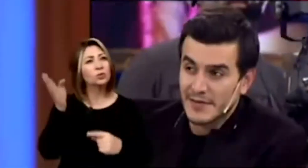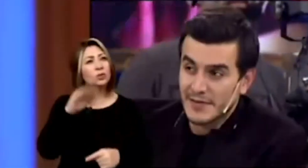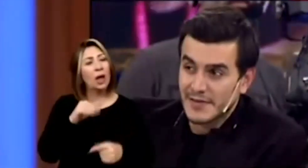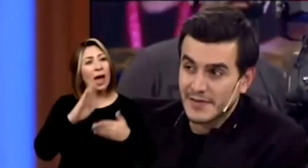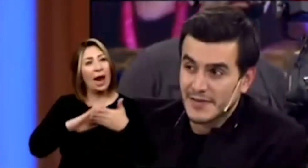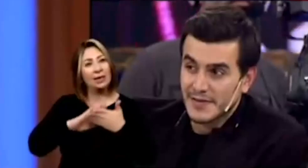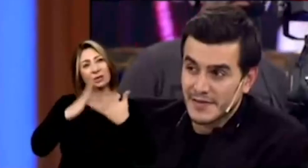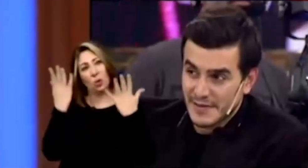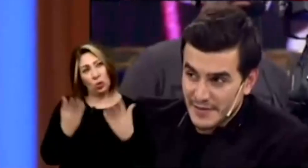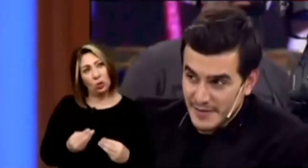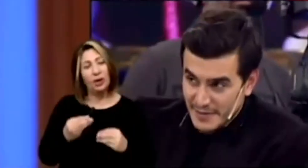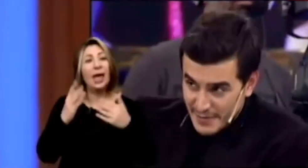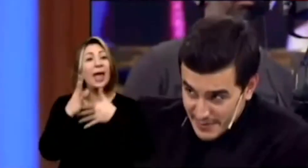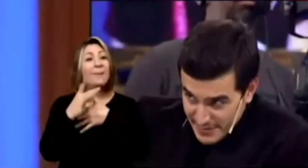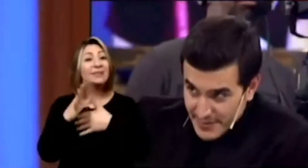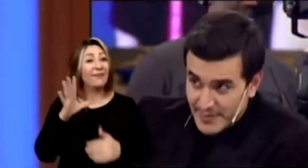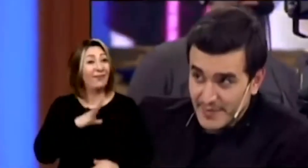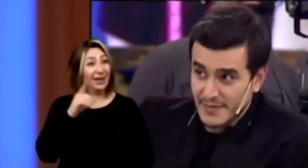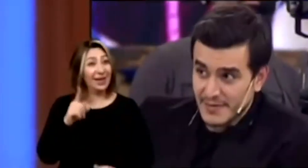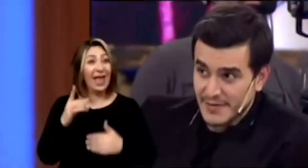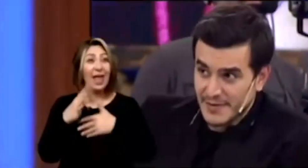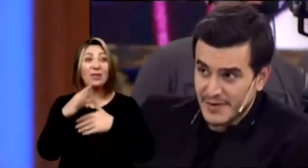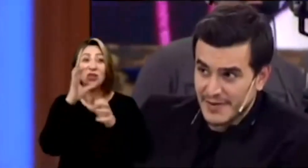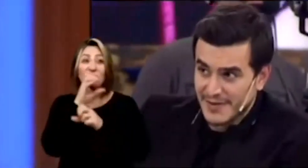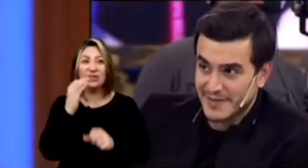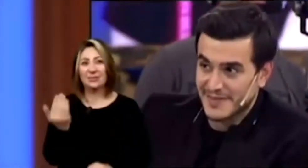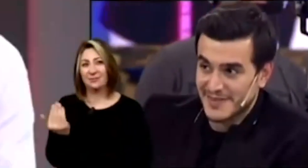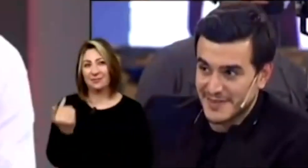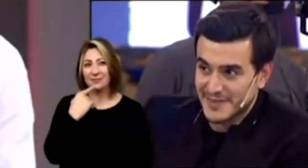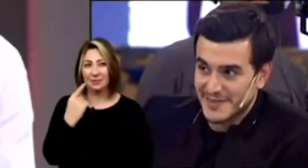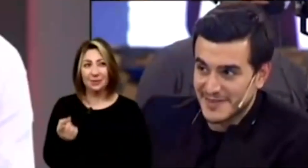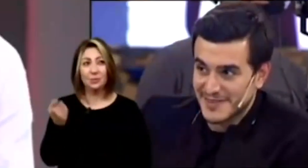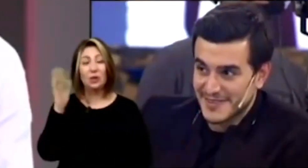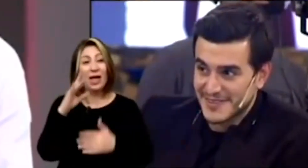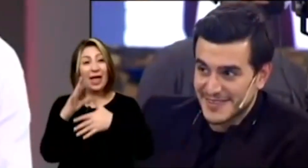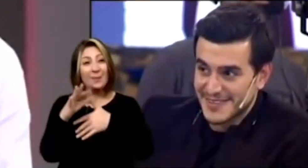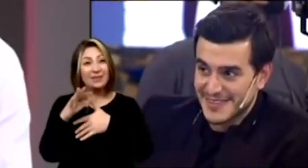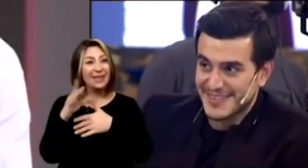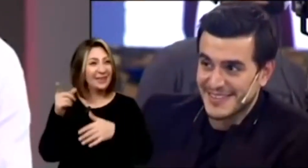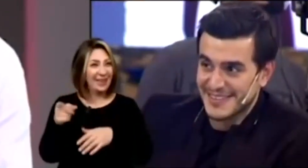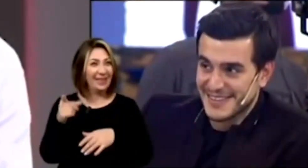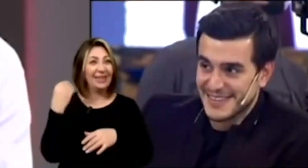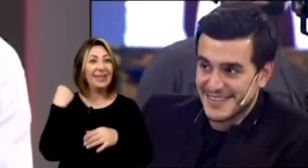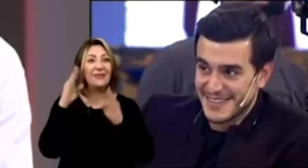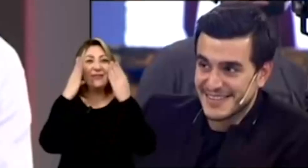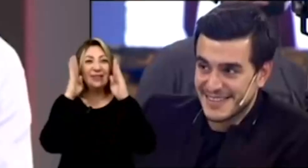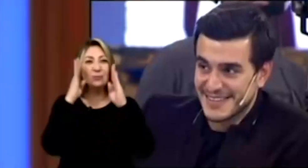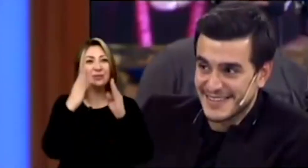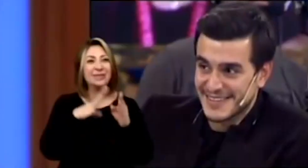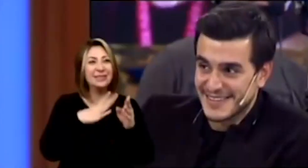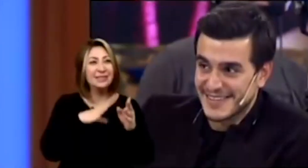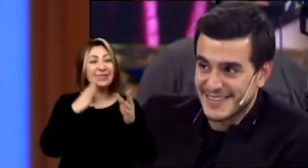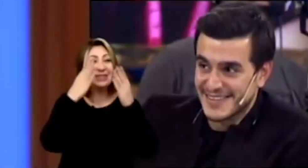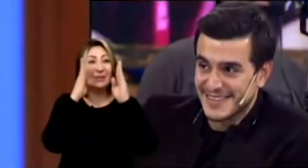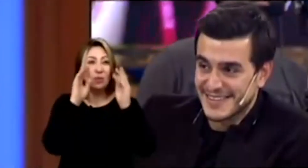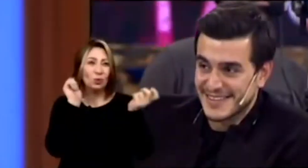işte arkadaş olduk. MSN varken MSN şifresini istedim ben bundan. Sonra MSN'den tabii ki yeni Facebook şifresi istedim.